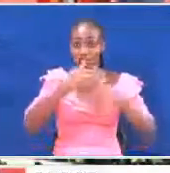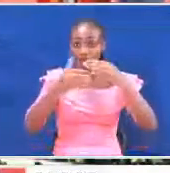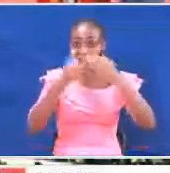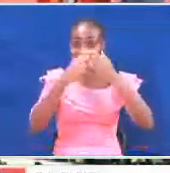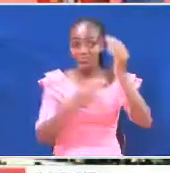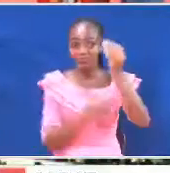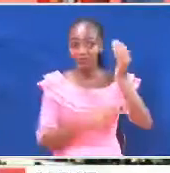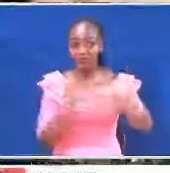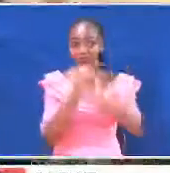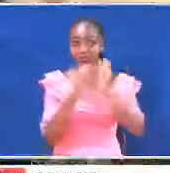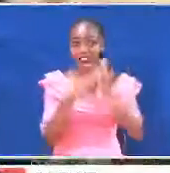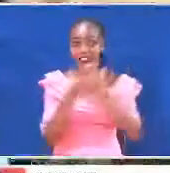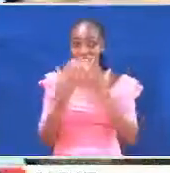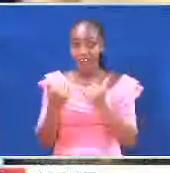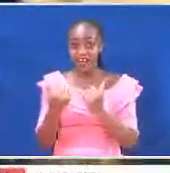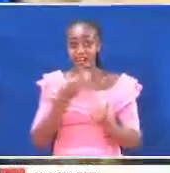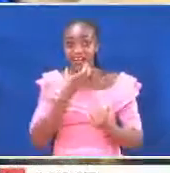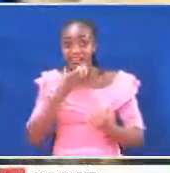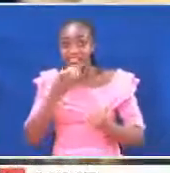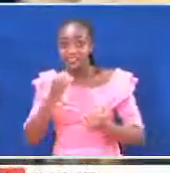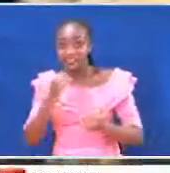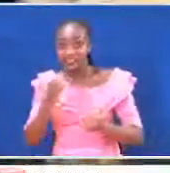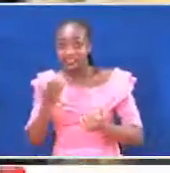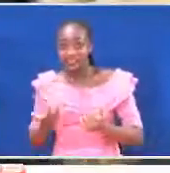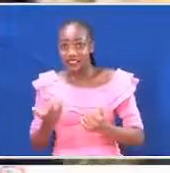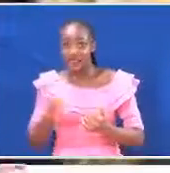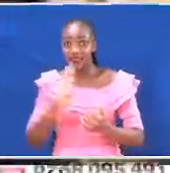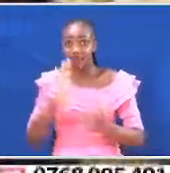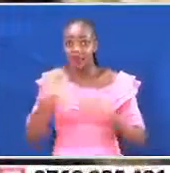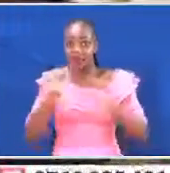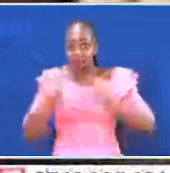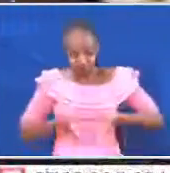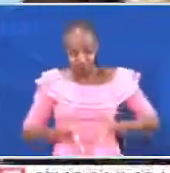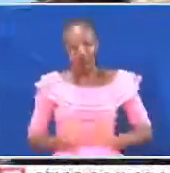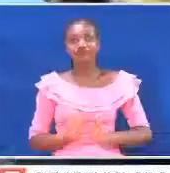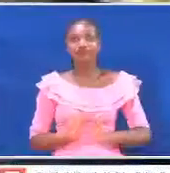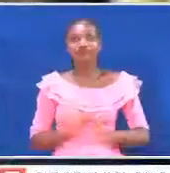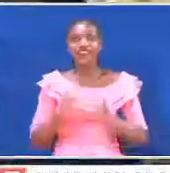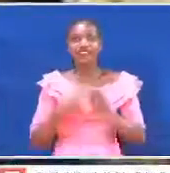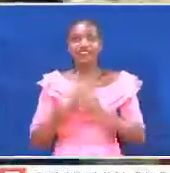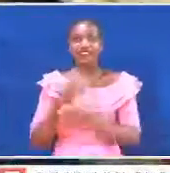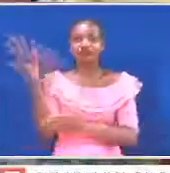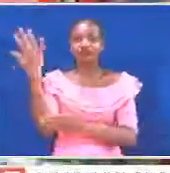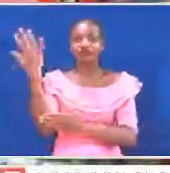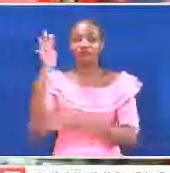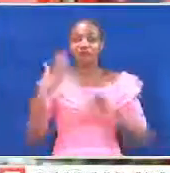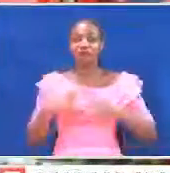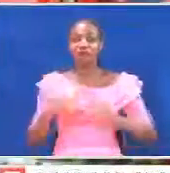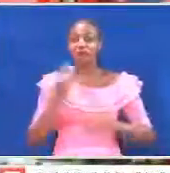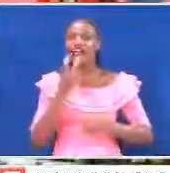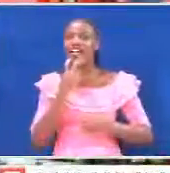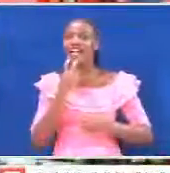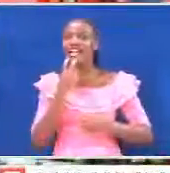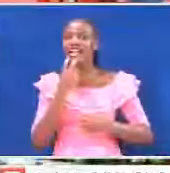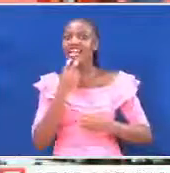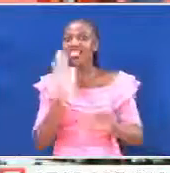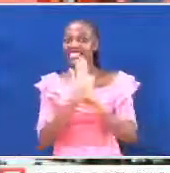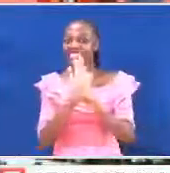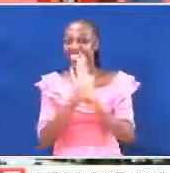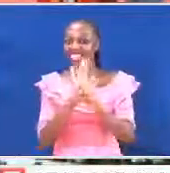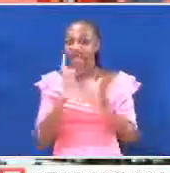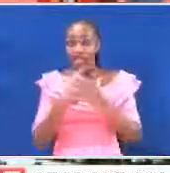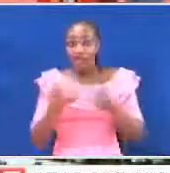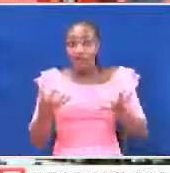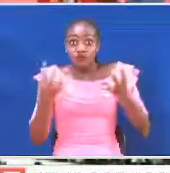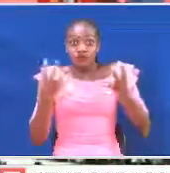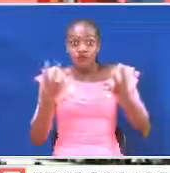Na sasa mtoto wa BBI atazaliwa. Ilikuwa ni hotuba iliyowachekesha wengi na vile vile kuwashtua